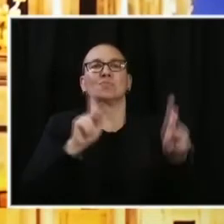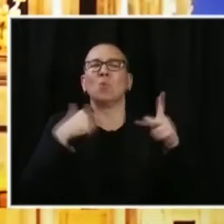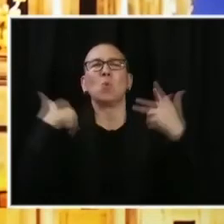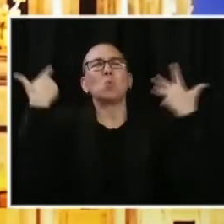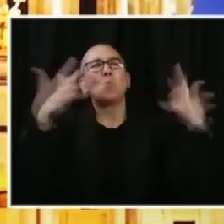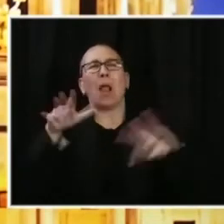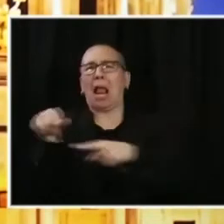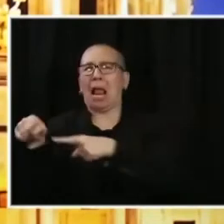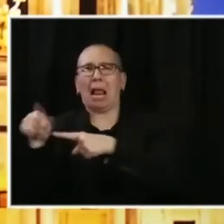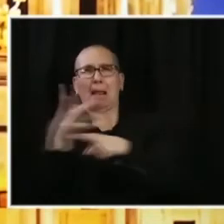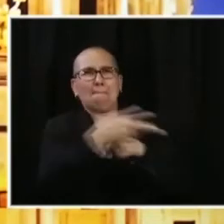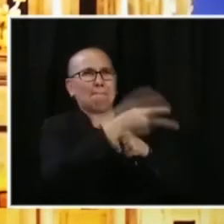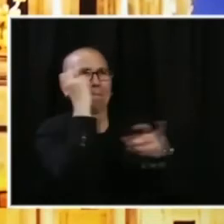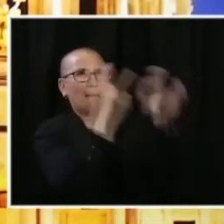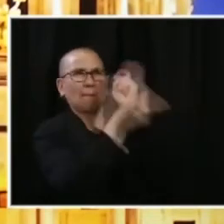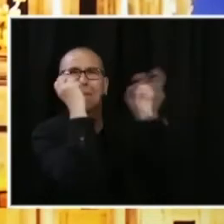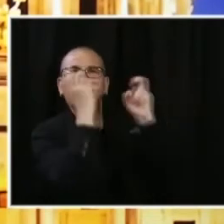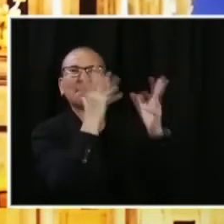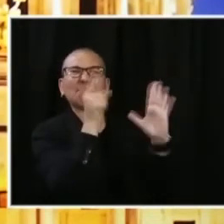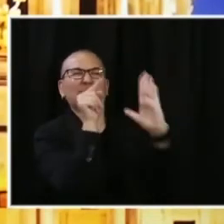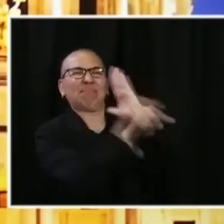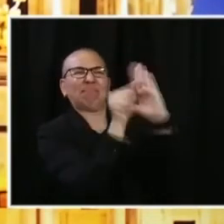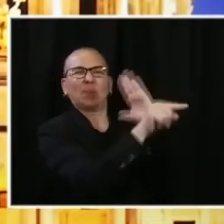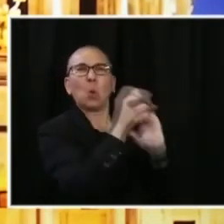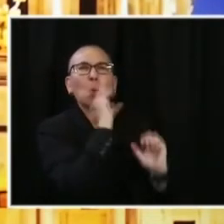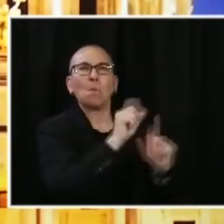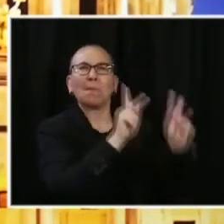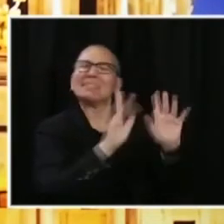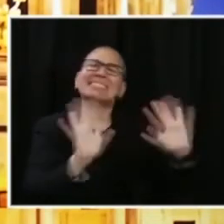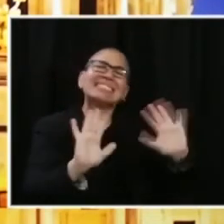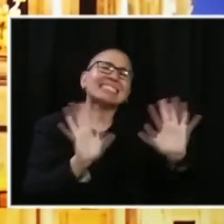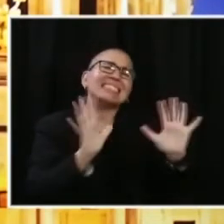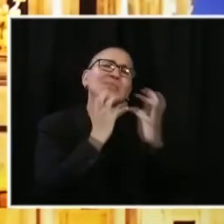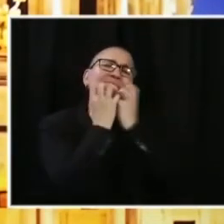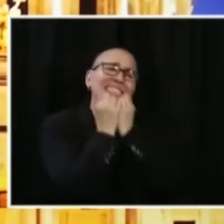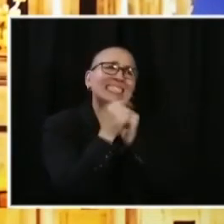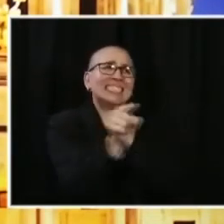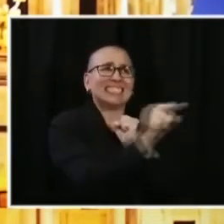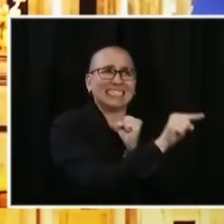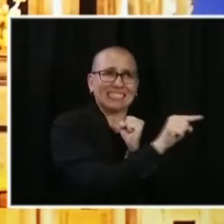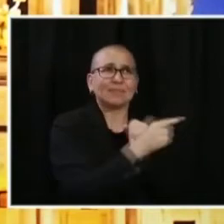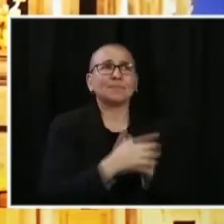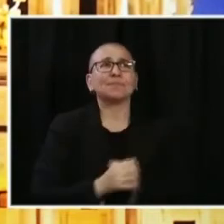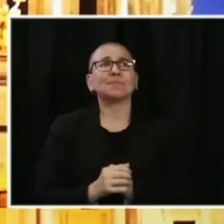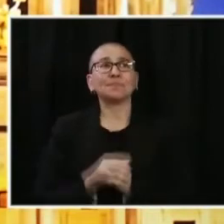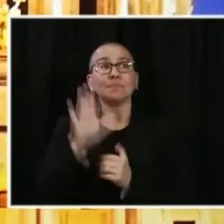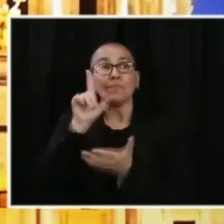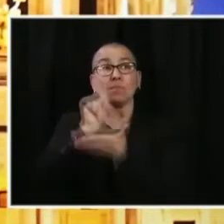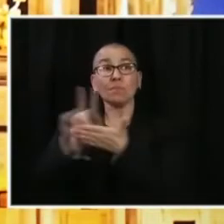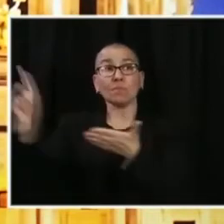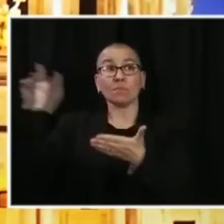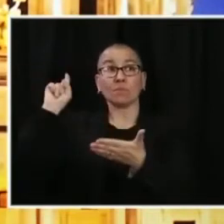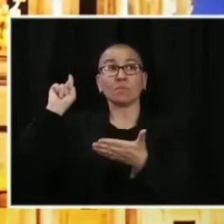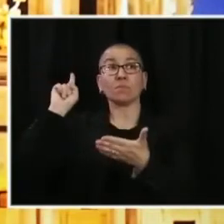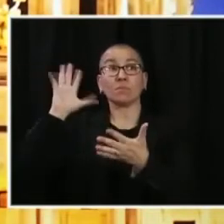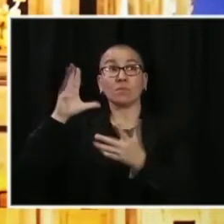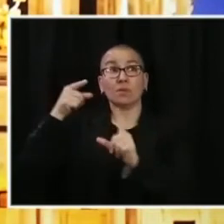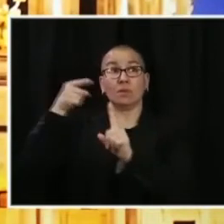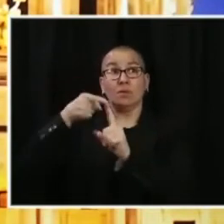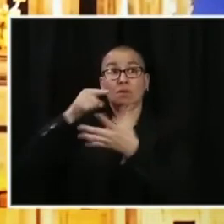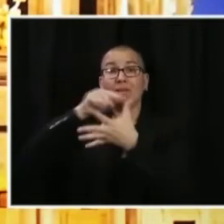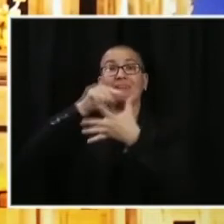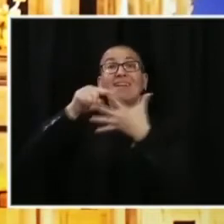đùa. Thế nó như hai trâu trở nên lò biết cho tàu bá. Còn số giả biết tàu là một bá rồi trở nên lò nhớ trâu mình là sợ ta. À thì